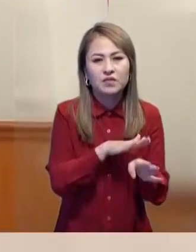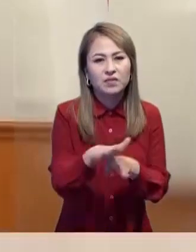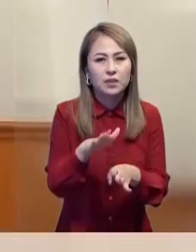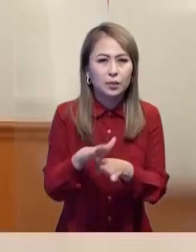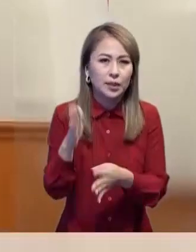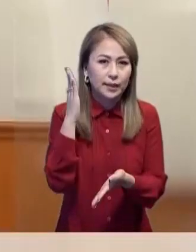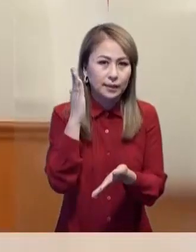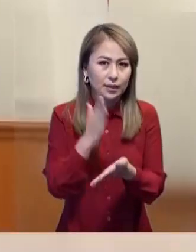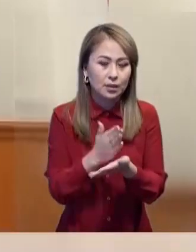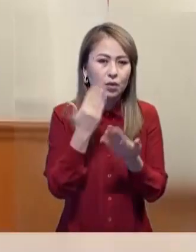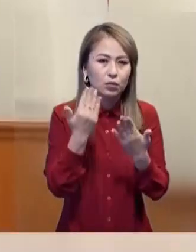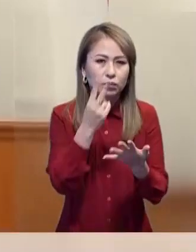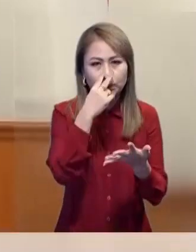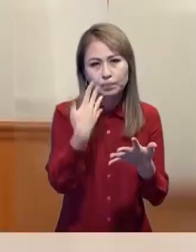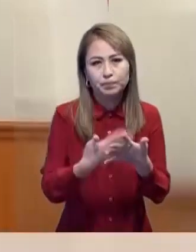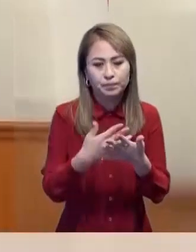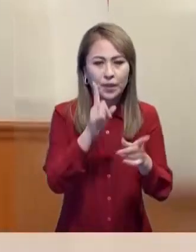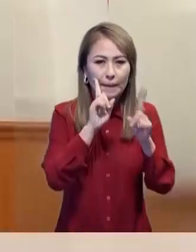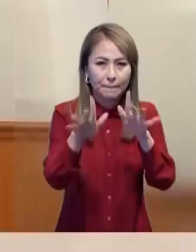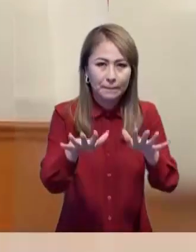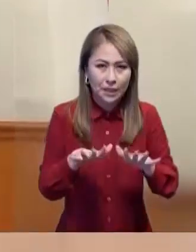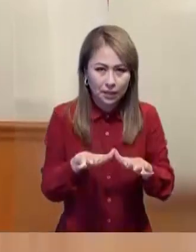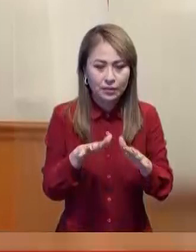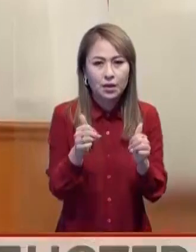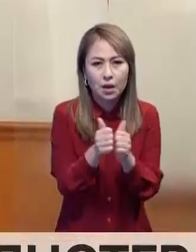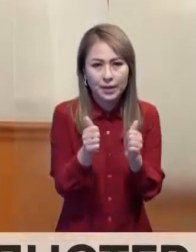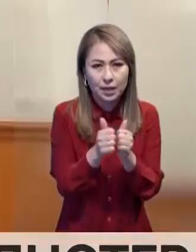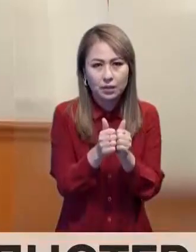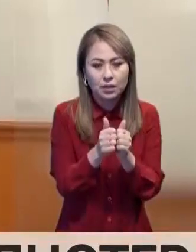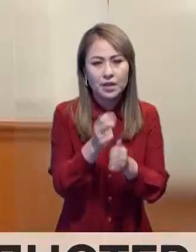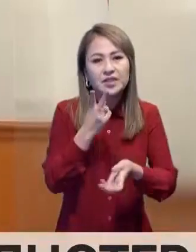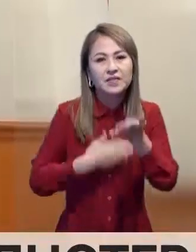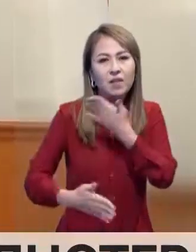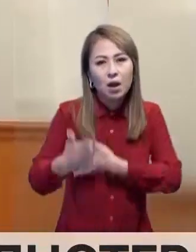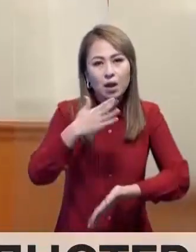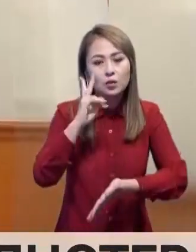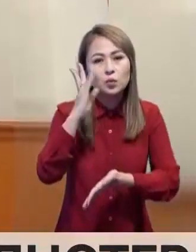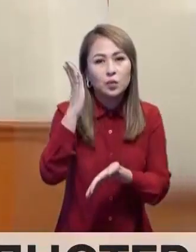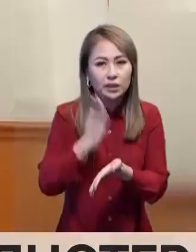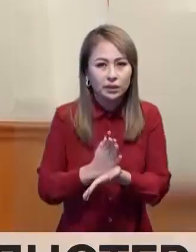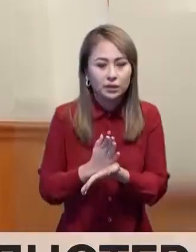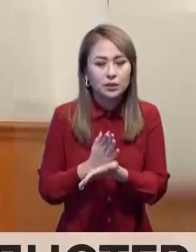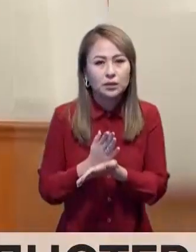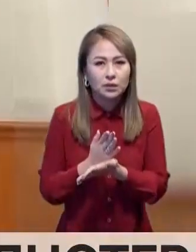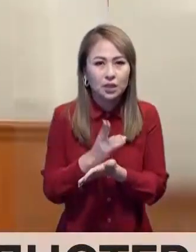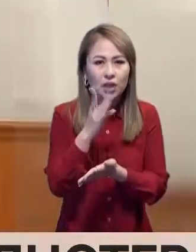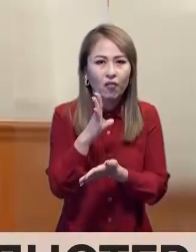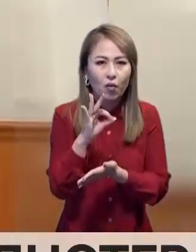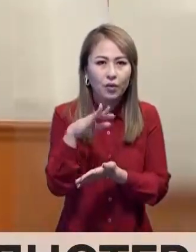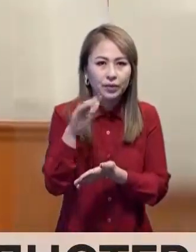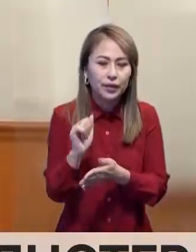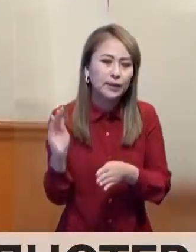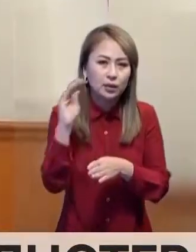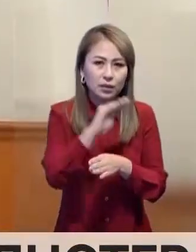асырылуда. Оның айғақ көрінісі парламент қабырғасында мүгедектігі бар тұлғалардың квотасы